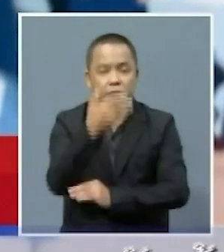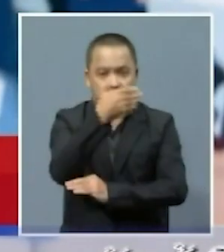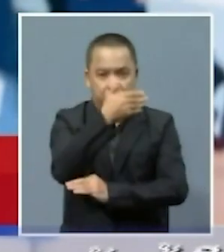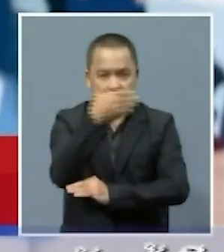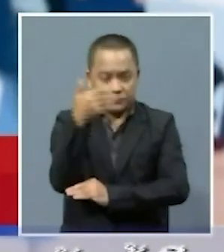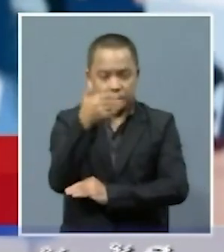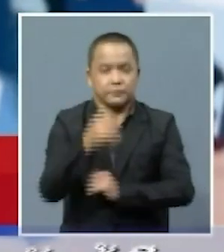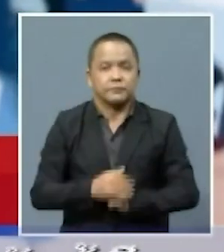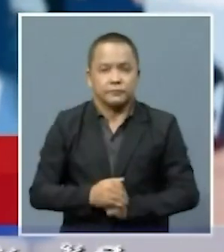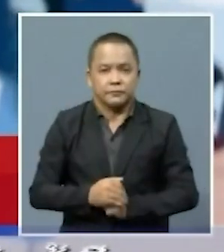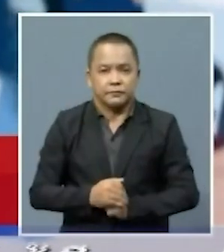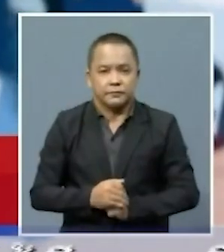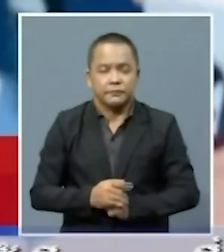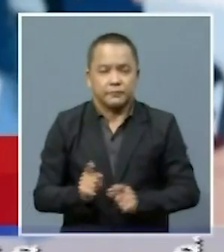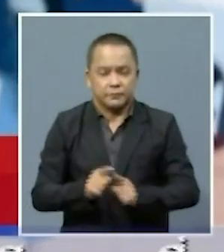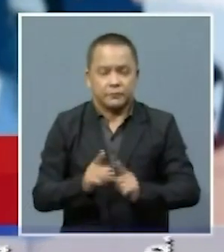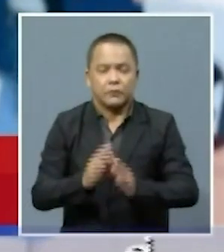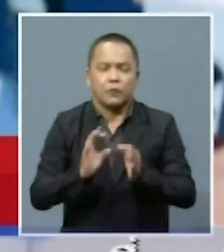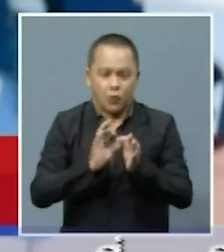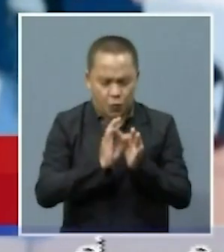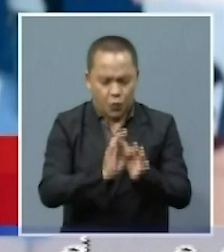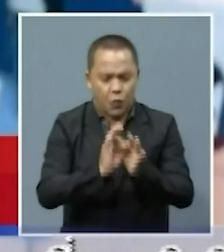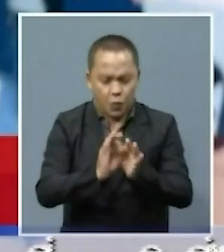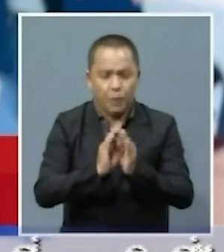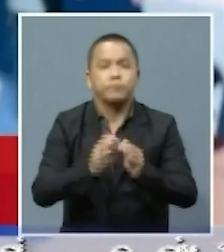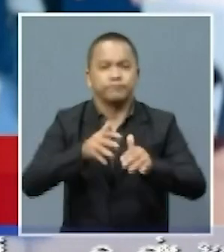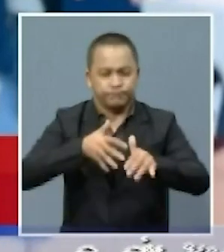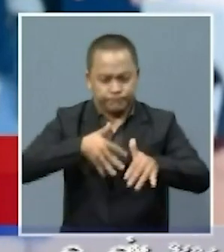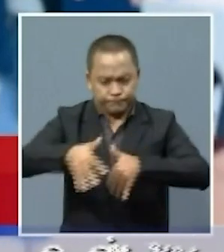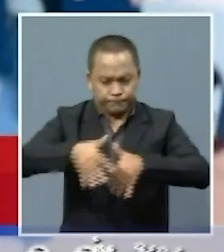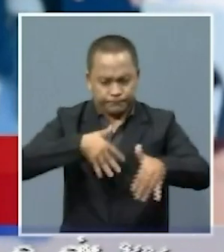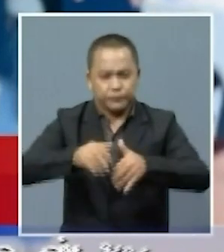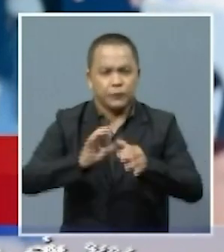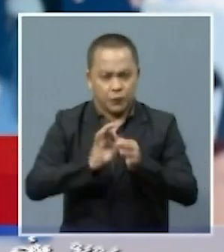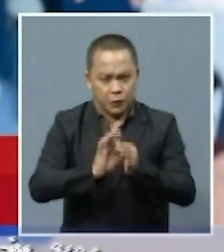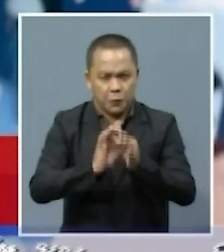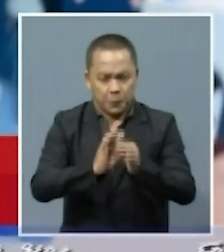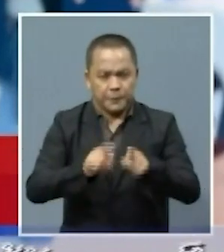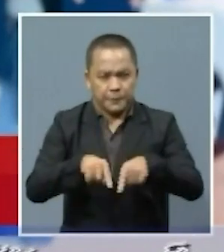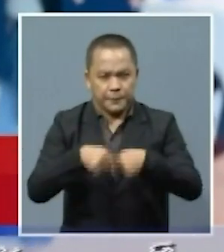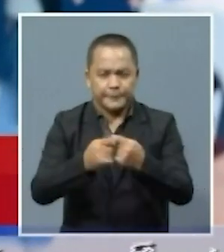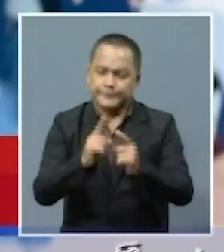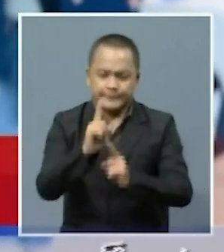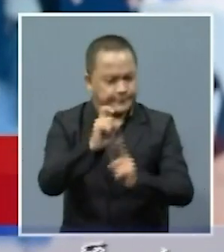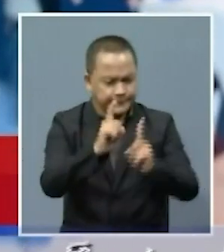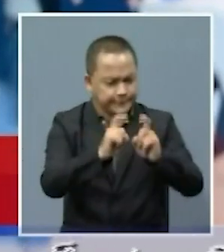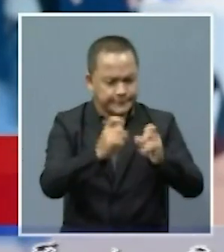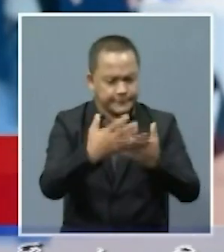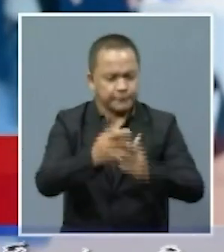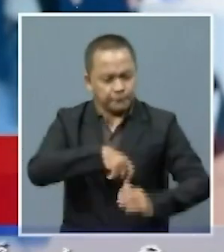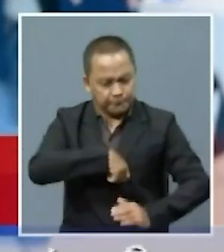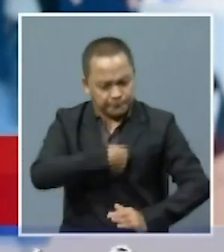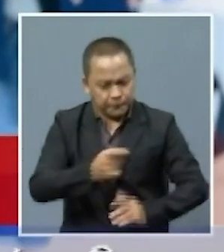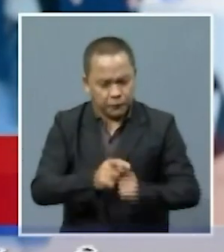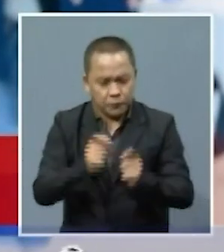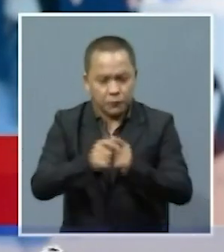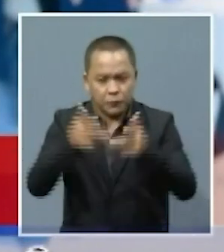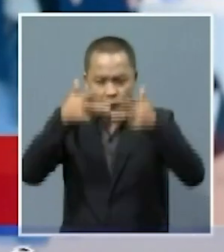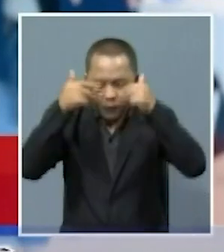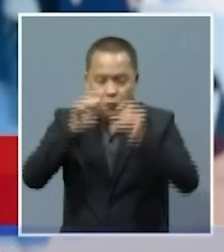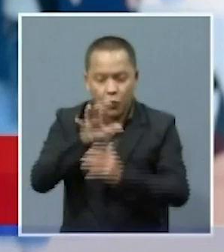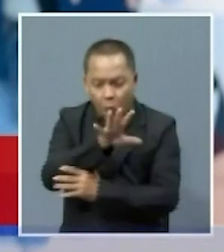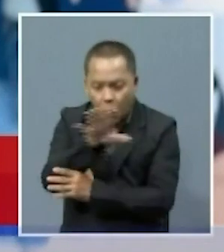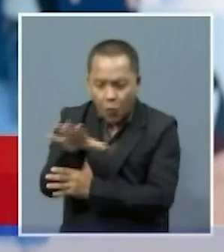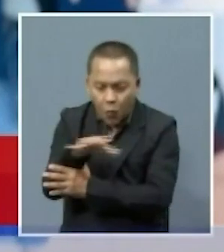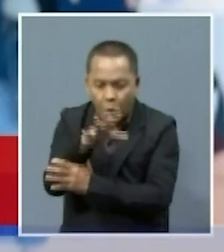ลผู้บัญชาการตำรวจแห่งชาติมีความห่วงใยค่ะพี่น้องประชาชนอย่างมากที่ได้รับความเสียหายจากกลุ่มอาชญากรรมกลุ่ม